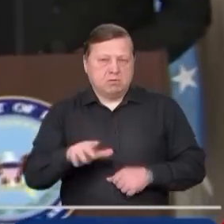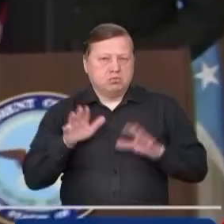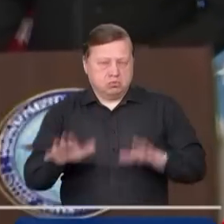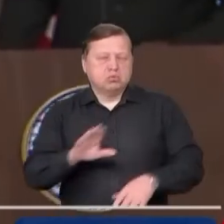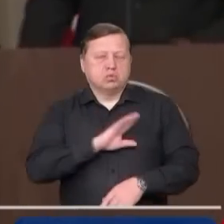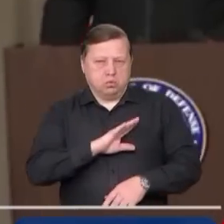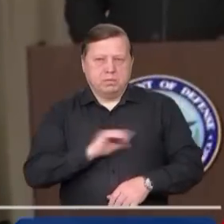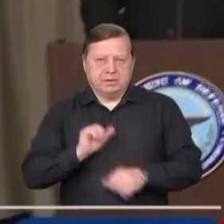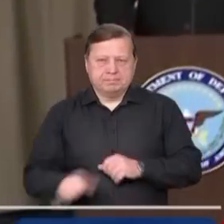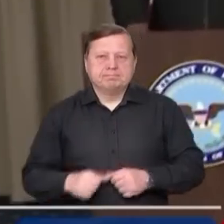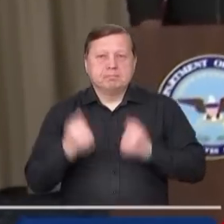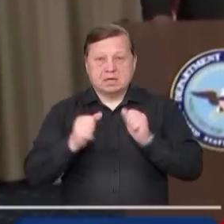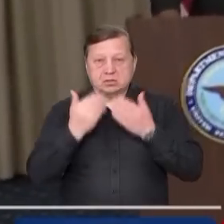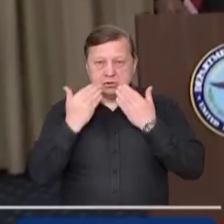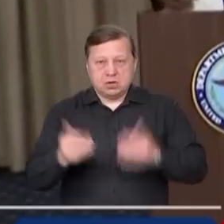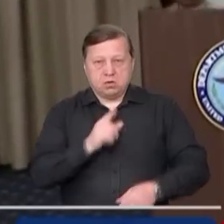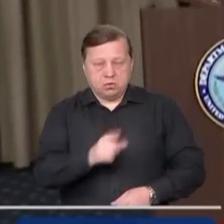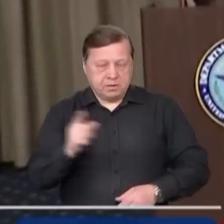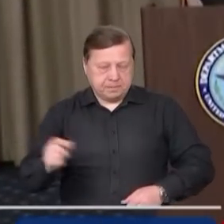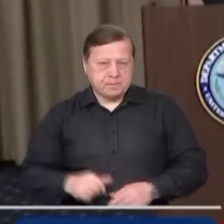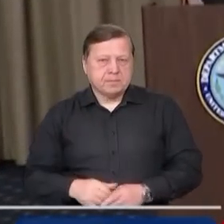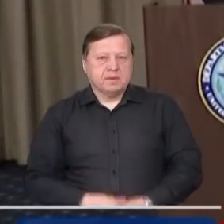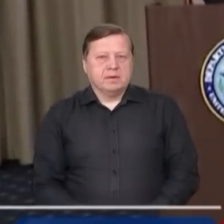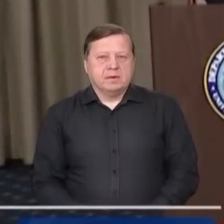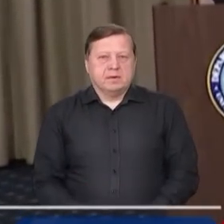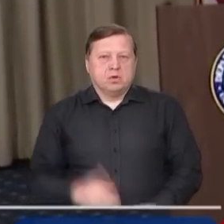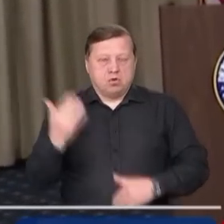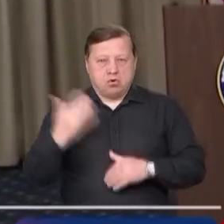bardzo obu generałom, panu sekretarzowi, panu generałowi. Kończymy naszą konferencję.